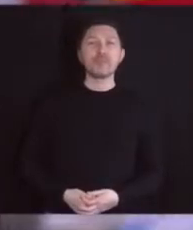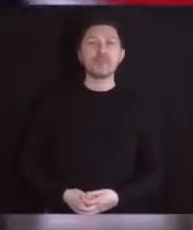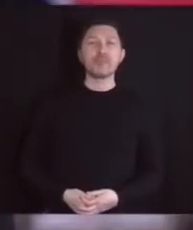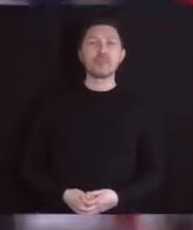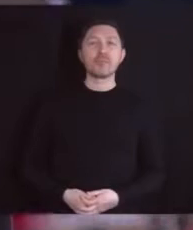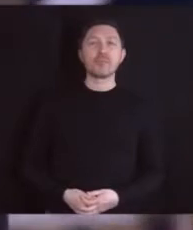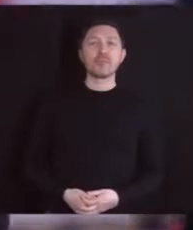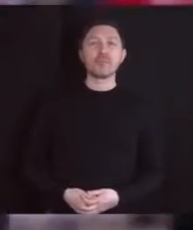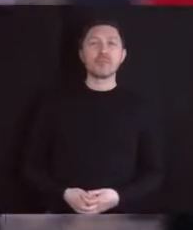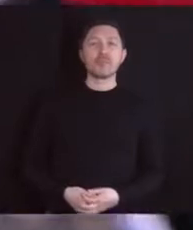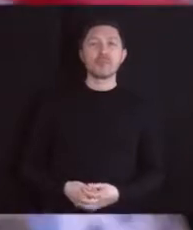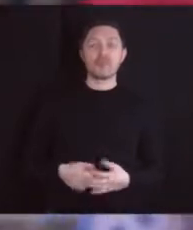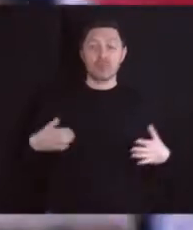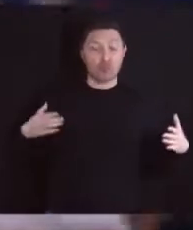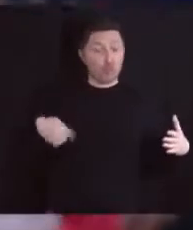Dans nos rangs